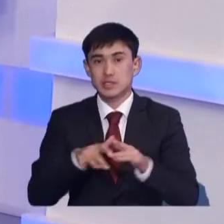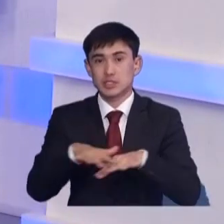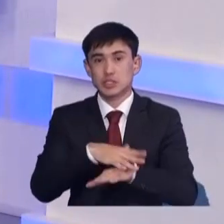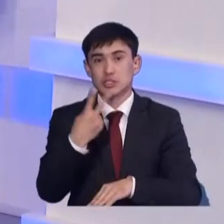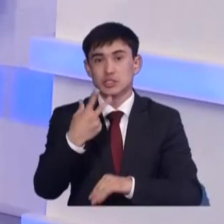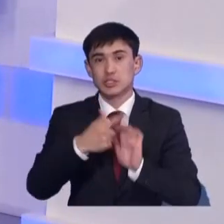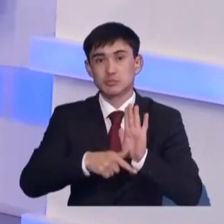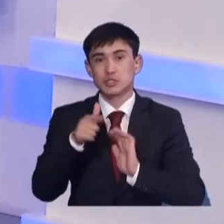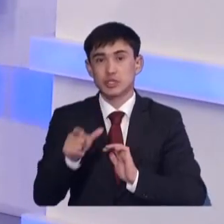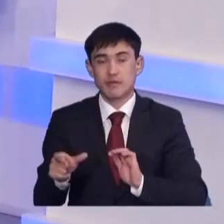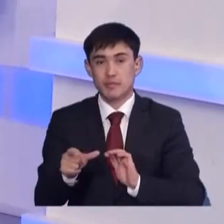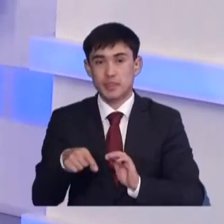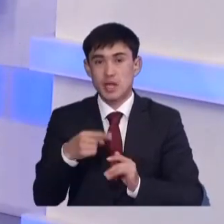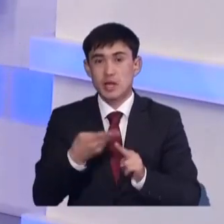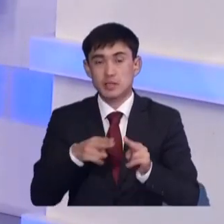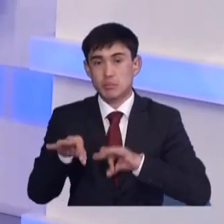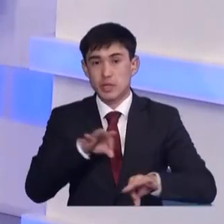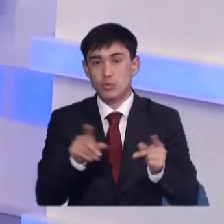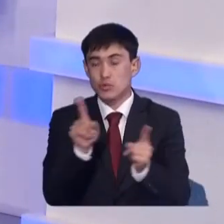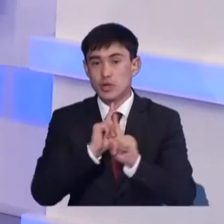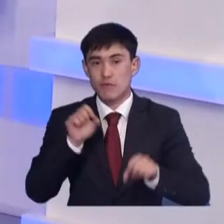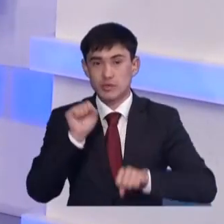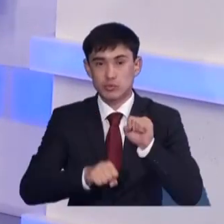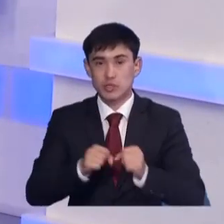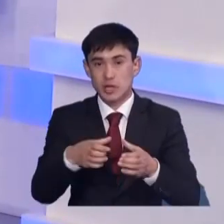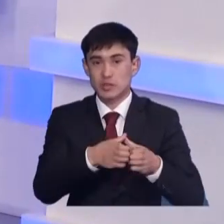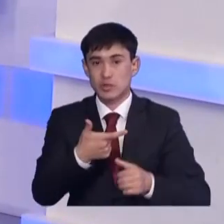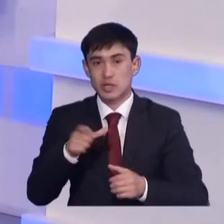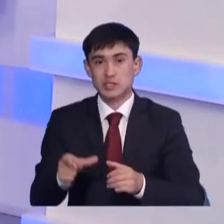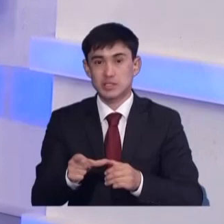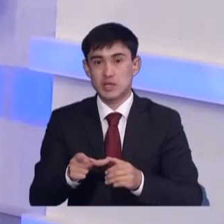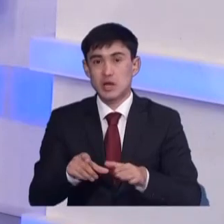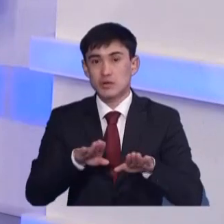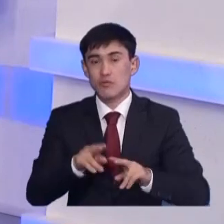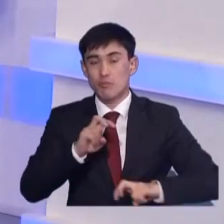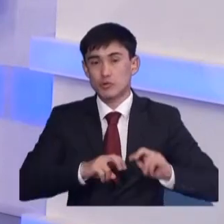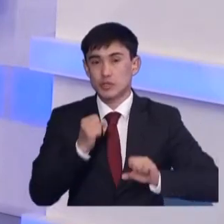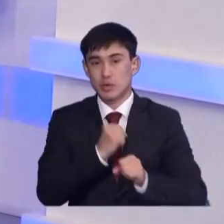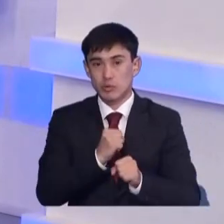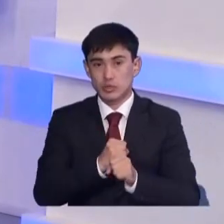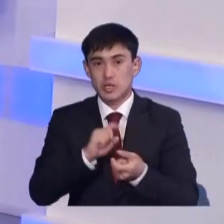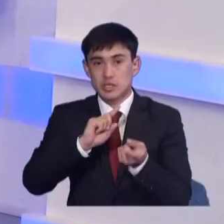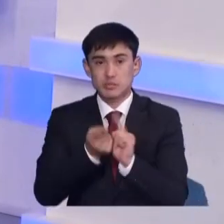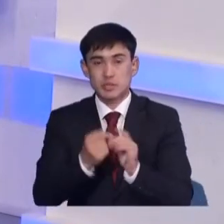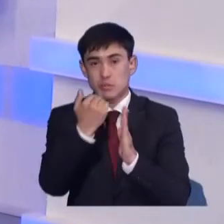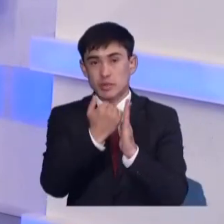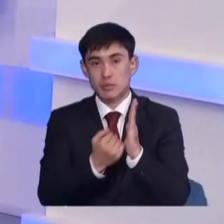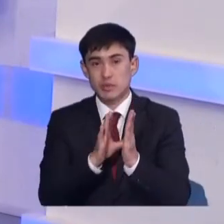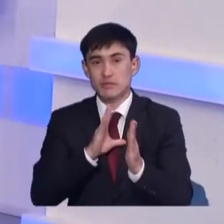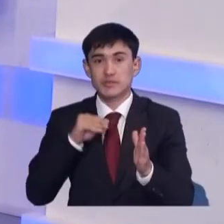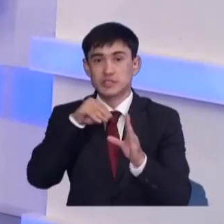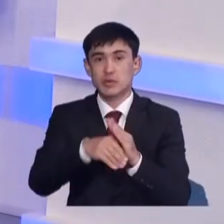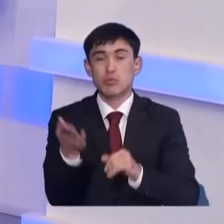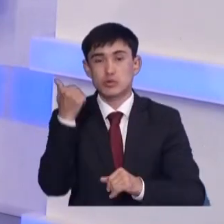70 человек. Отметим, что данный проект – уникальная возможность для категории граждан, находящихся в поиске работы. Изменения в программу были внесены